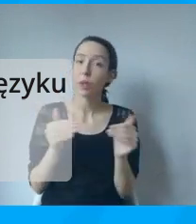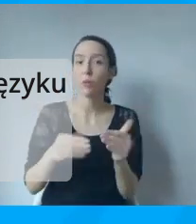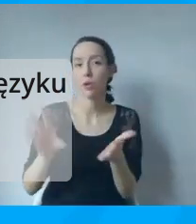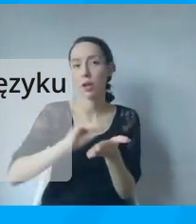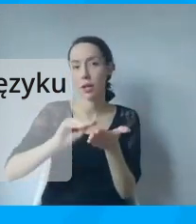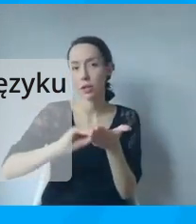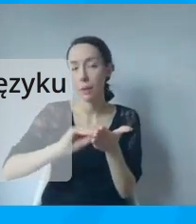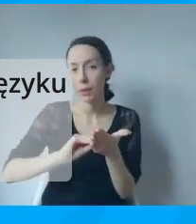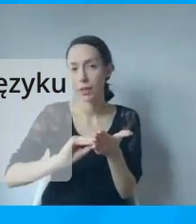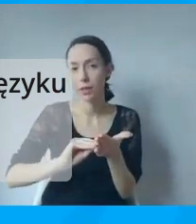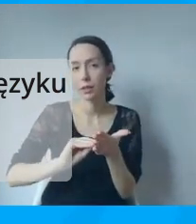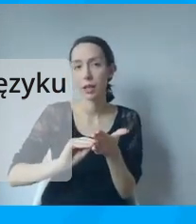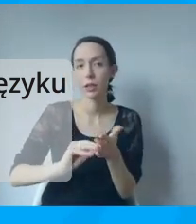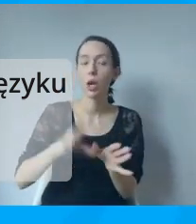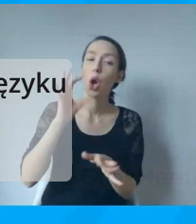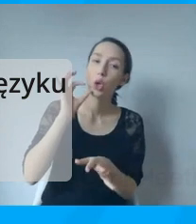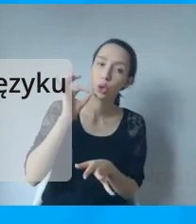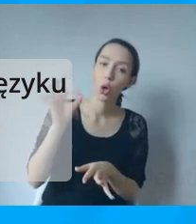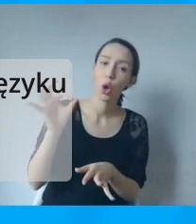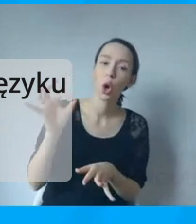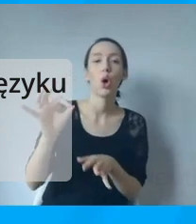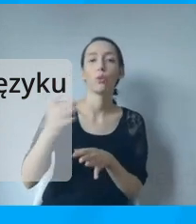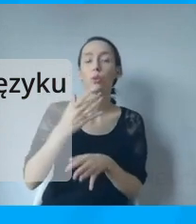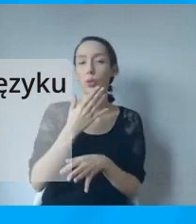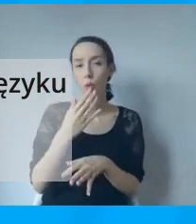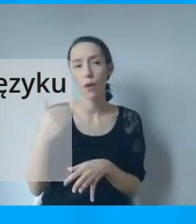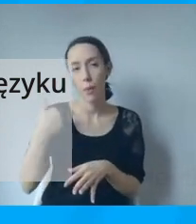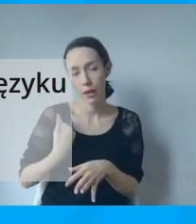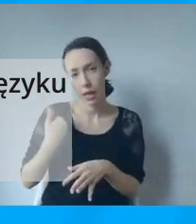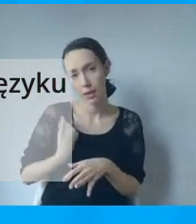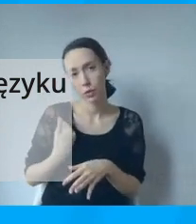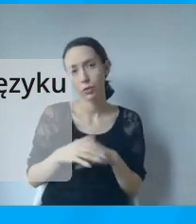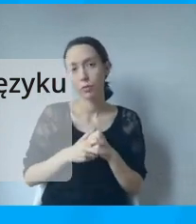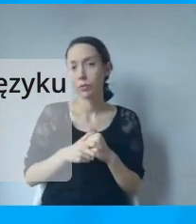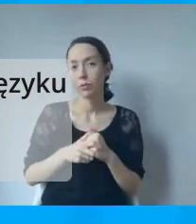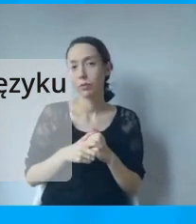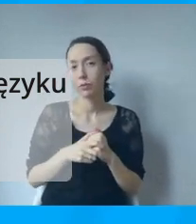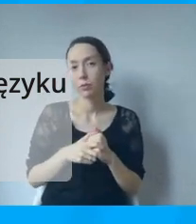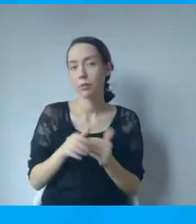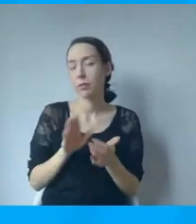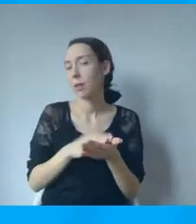angielskim, albo komunikatywnie, albo znam język angielski na poziomie zaawansowanym.